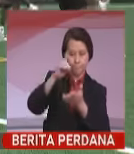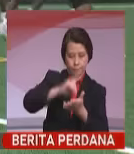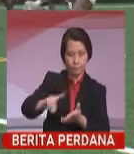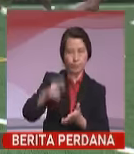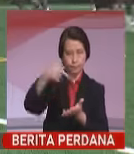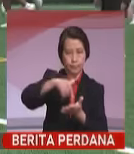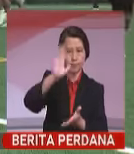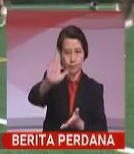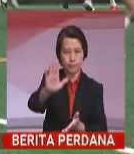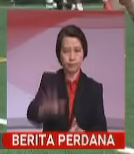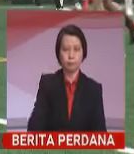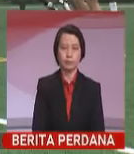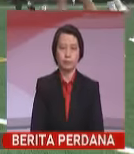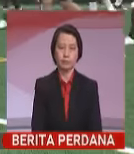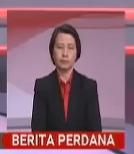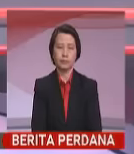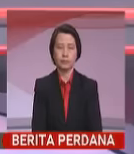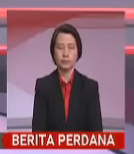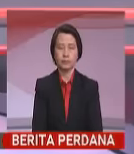lagi.